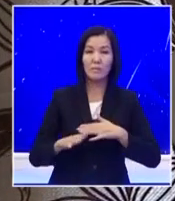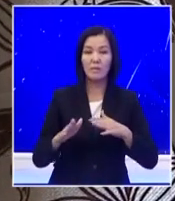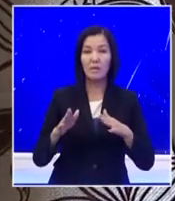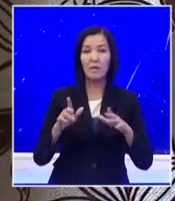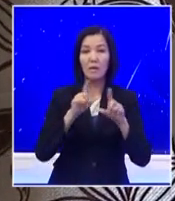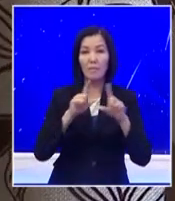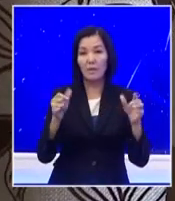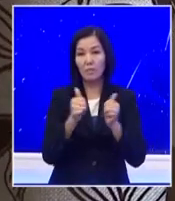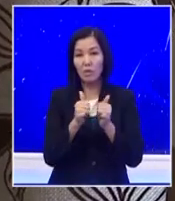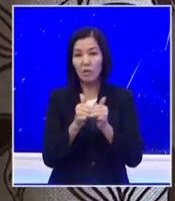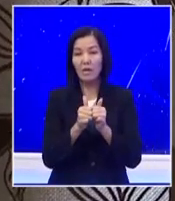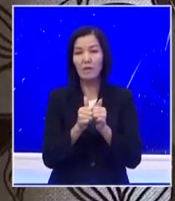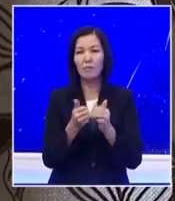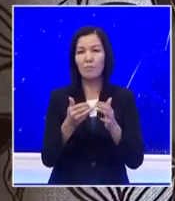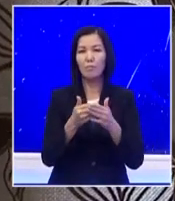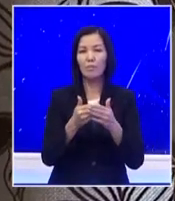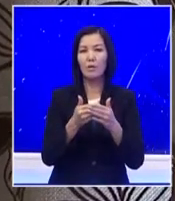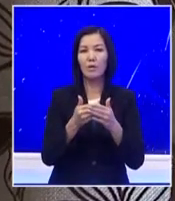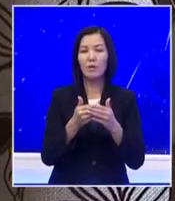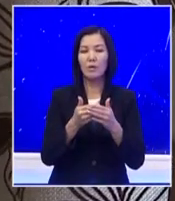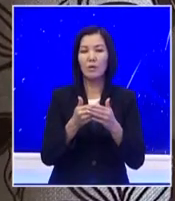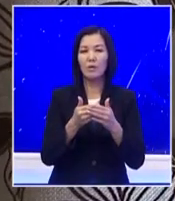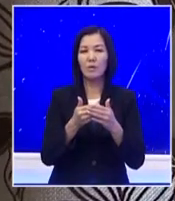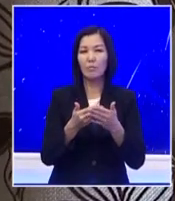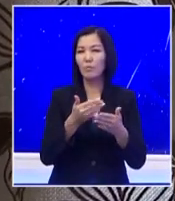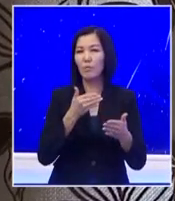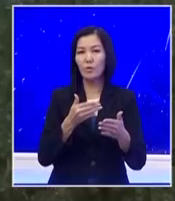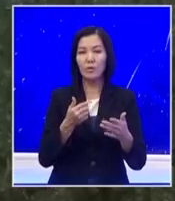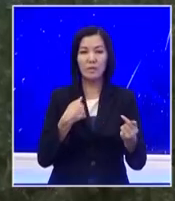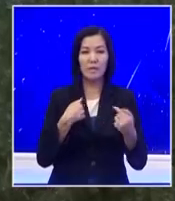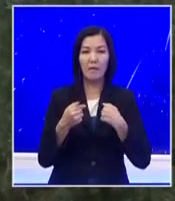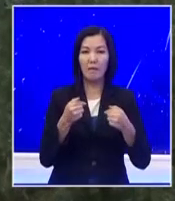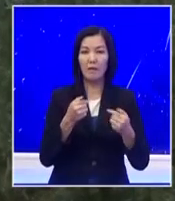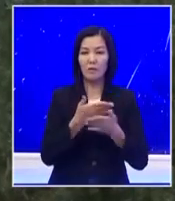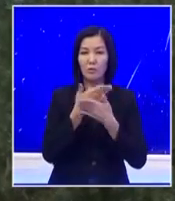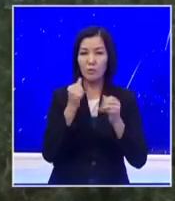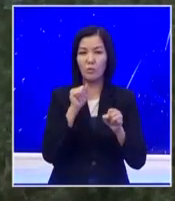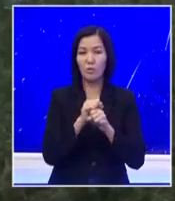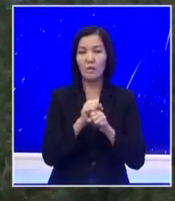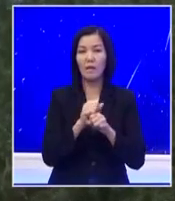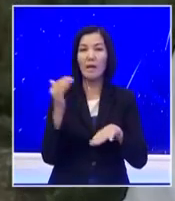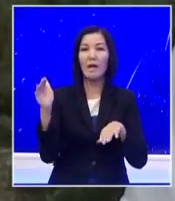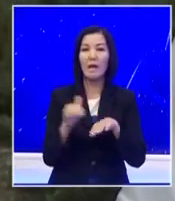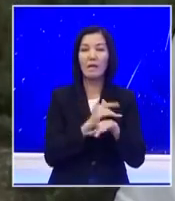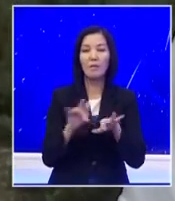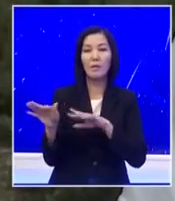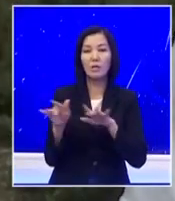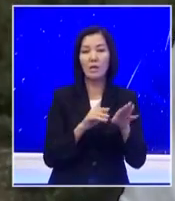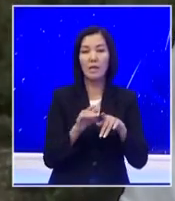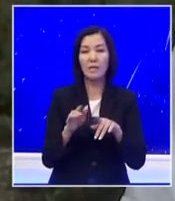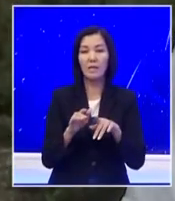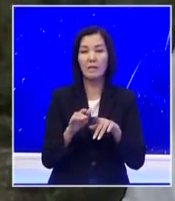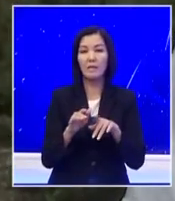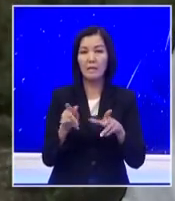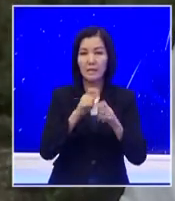мектепте жақын бұрындағыдай көшіп қонып, шаршап жүрмейміз. Осындай қайырымдылық шараның бір бөлігі